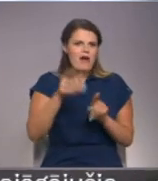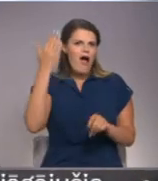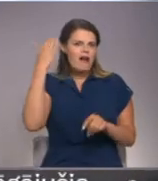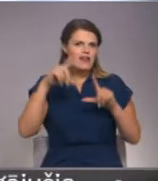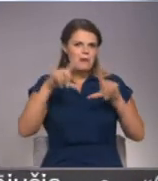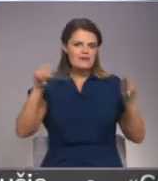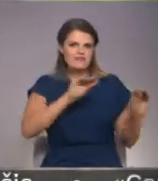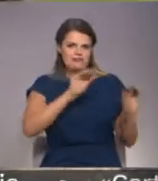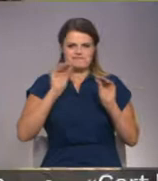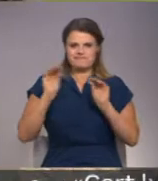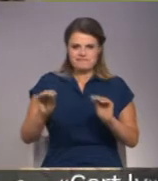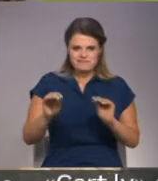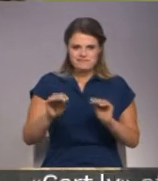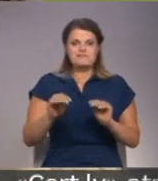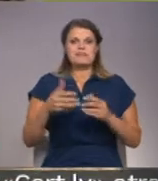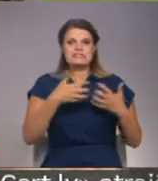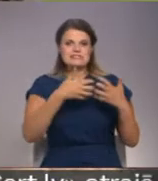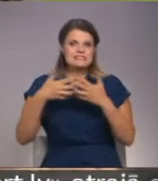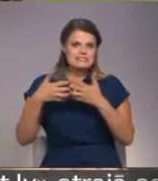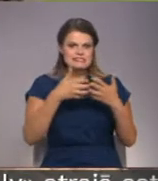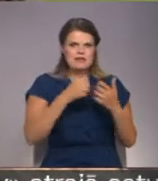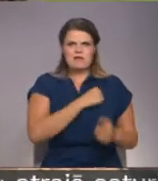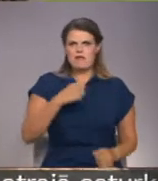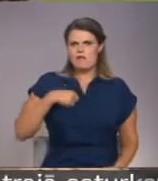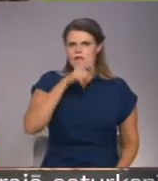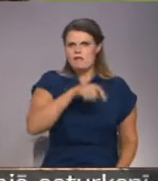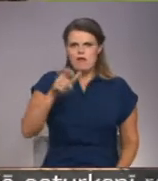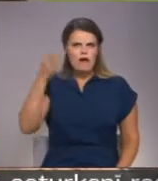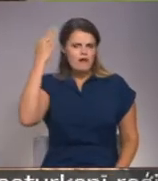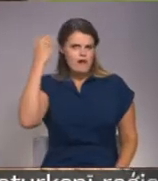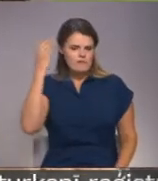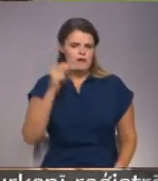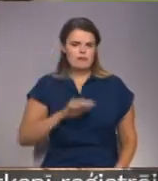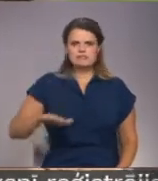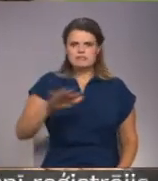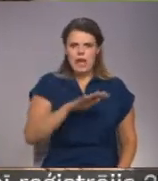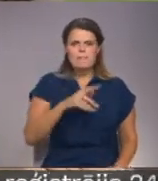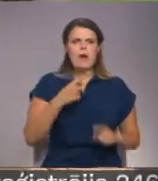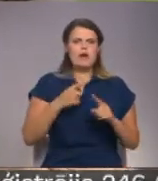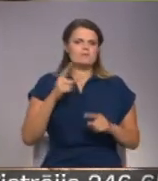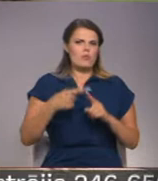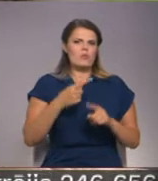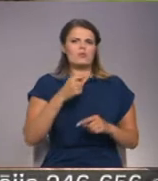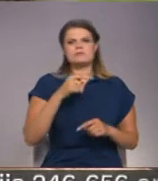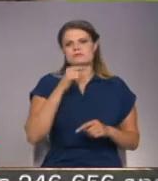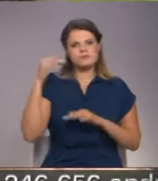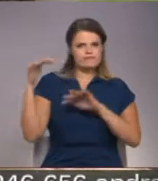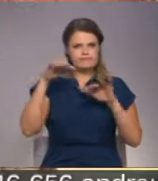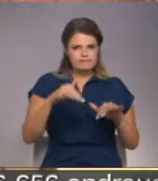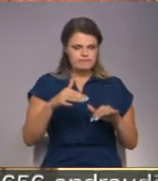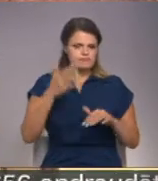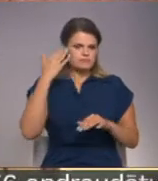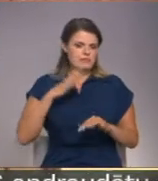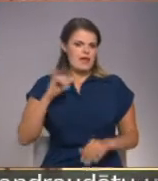TV. Cīņas starp landesvēru karavīriem un lielniekiem 1919. Gadā tukumā aizsākās